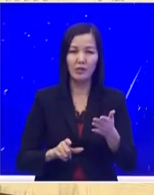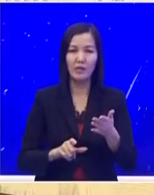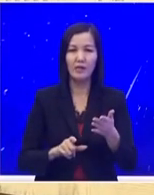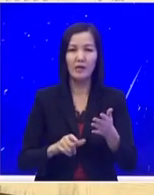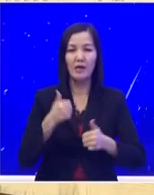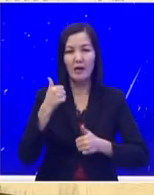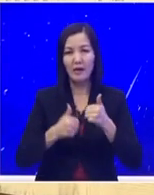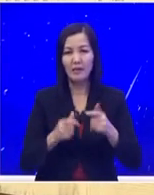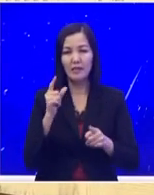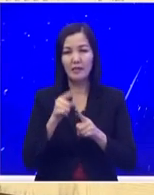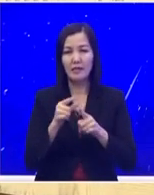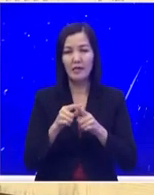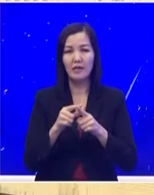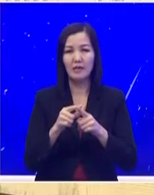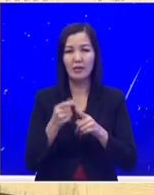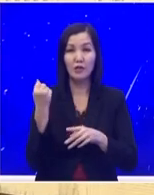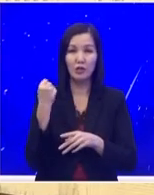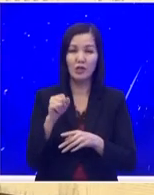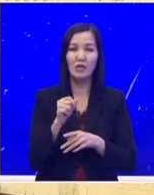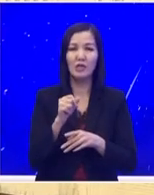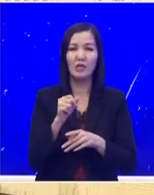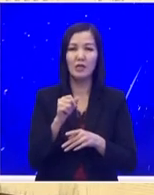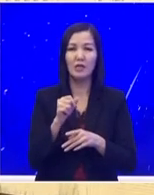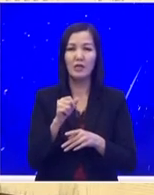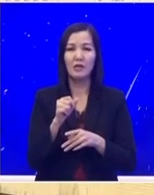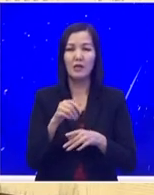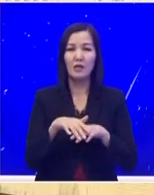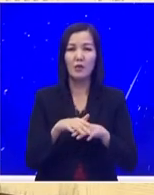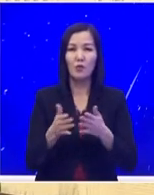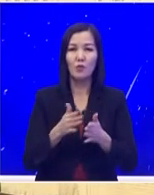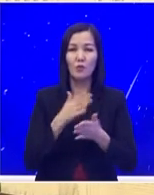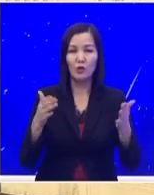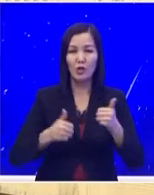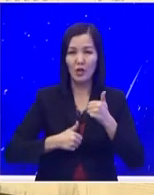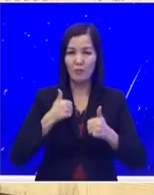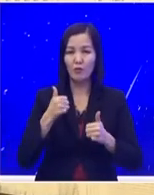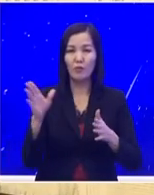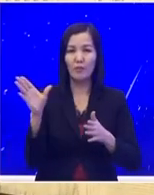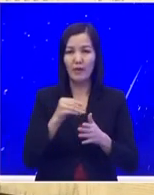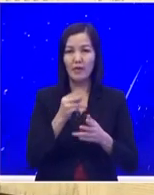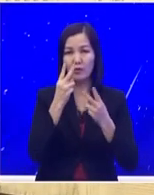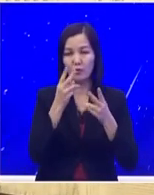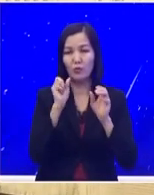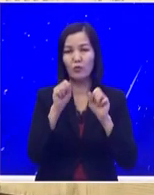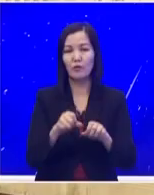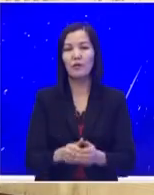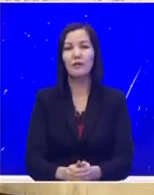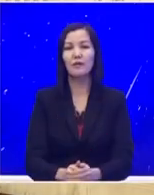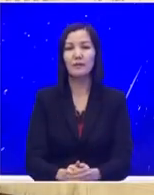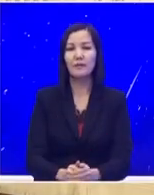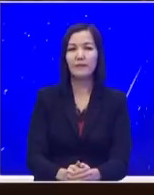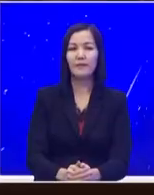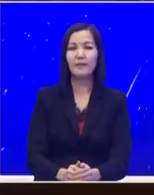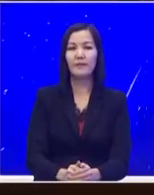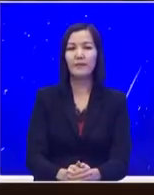ақындармен айтысқа түсіп, оларды жеңген кезі, елінің алдында үлкен абыройға белесіне көтерілген кезі осындай сәттерді спектакльден көруге